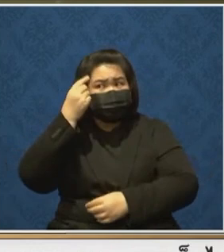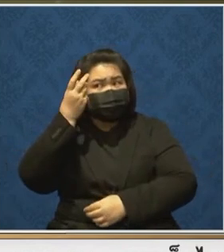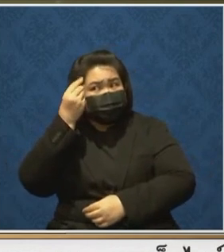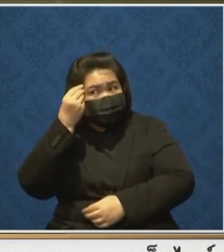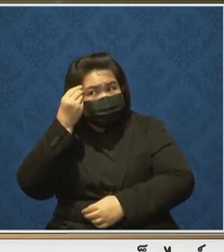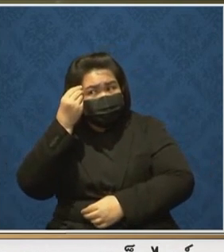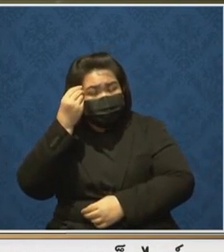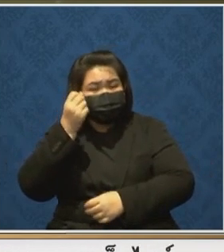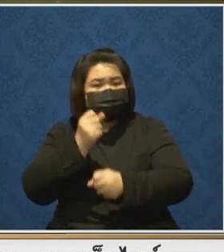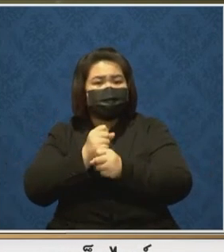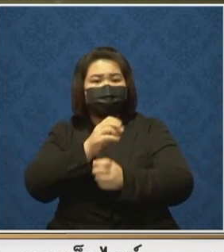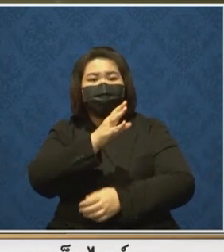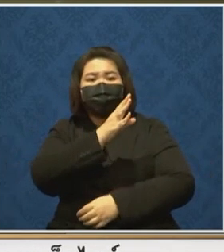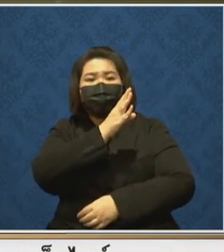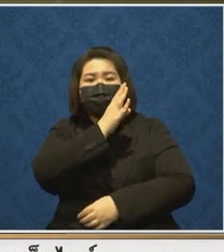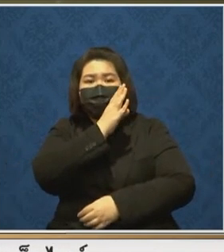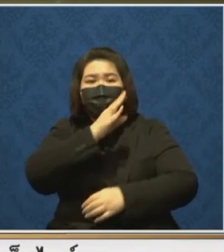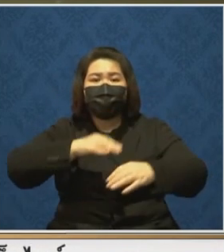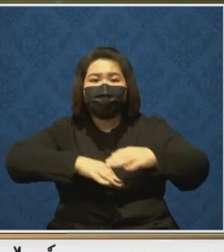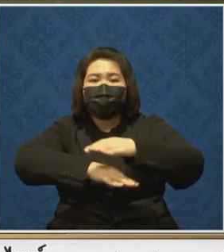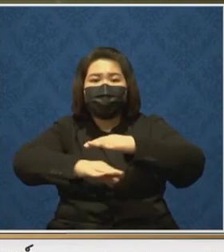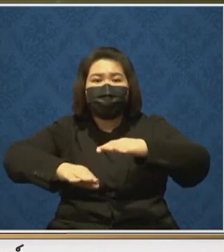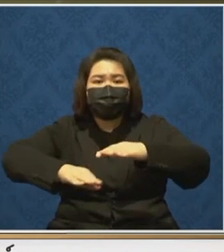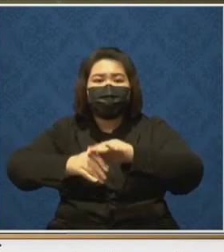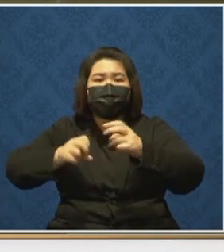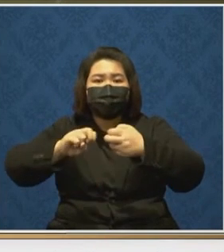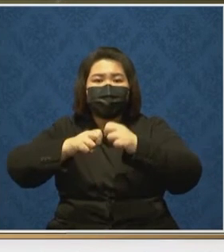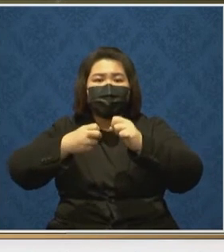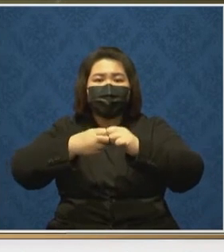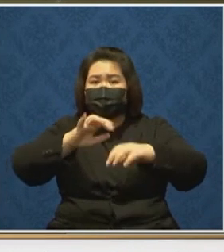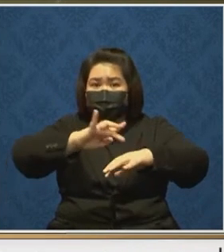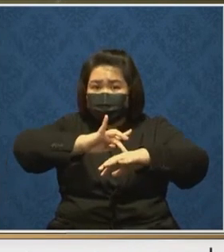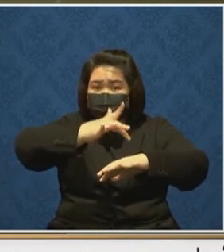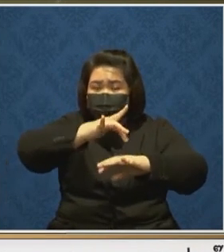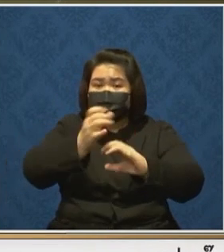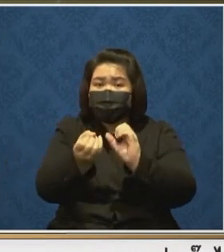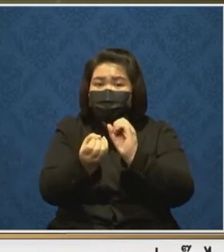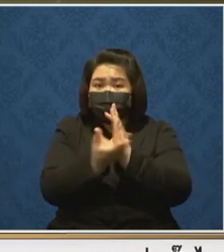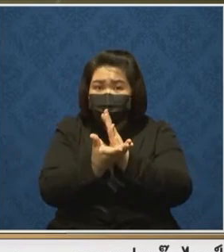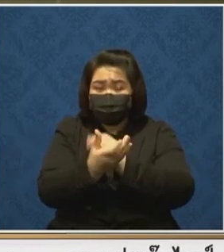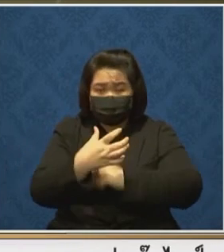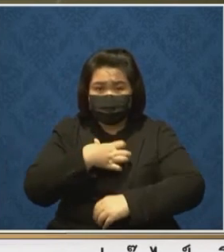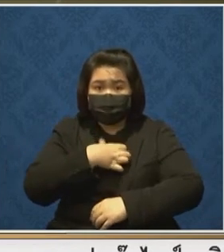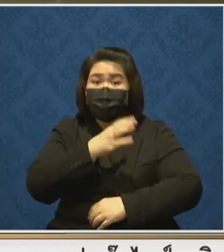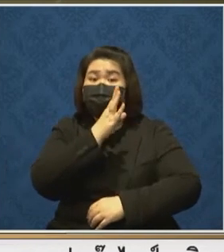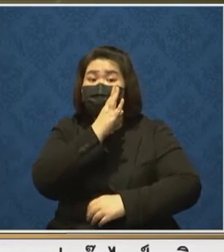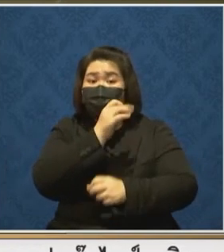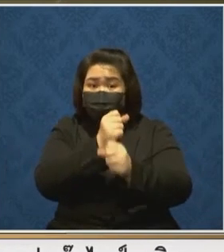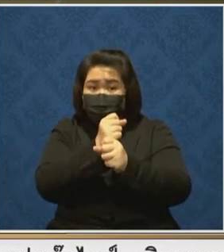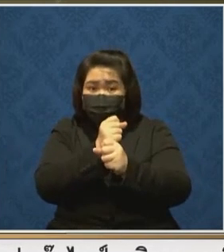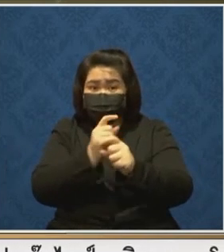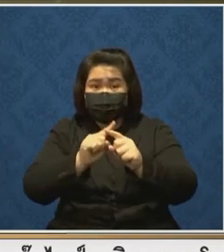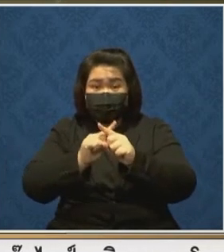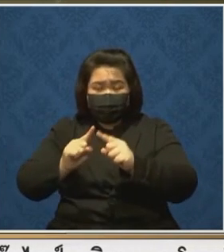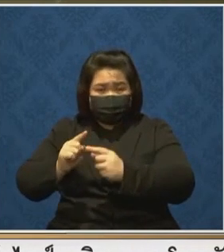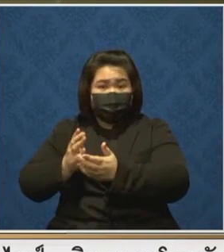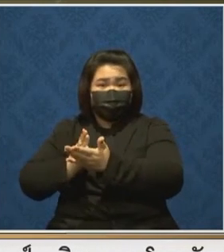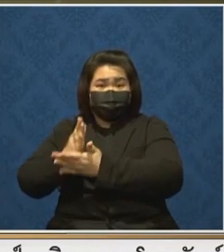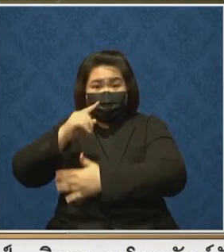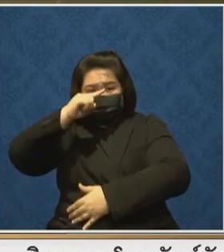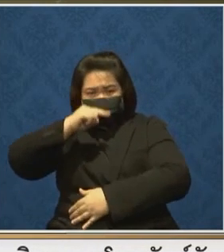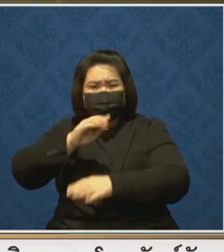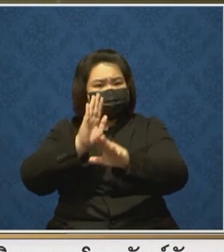รางหักฐานเทศเกยวกับผลกระทบดานส่แวดล้มขนมาทําให้ทพิษากฎไม้ฝ่ายไยเตือนว่า